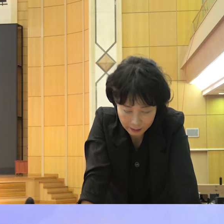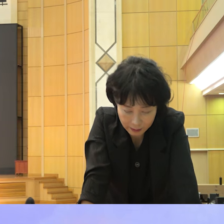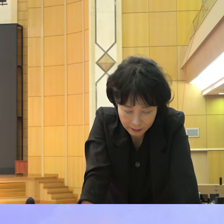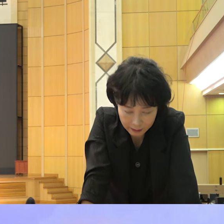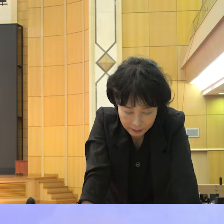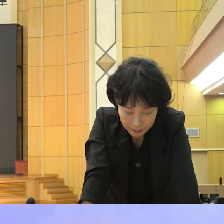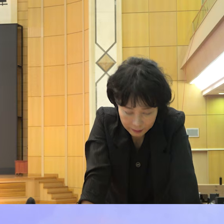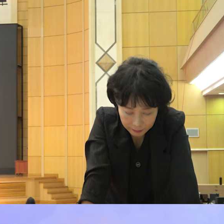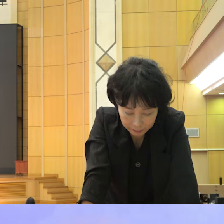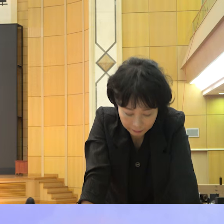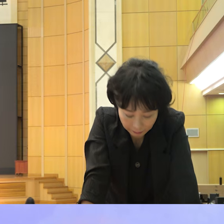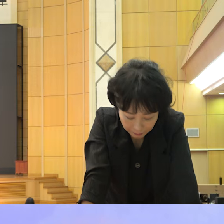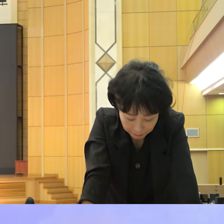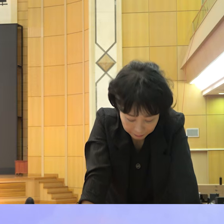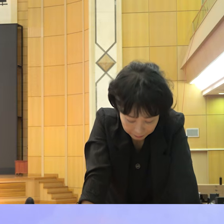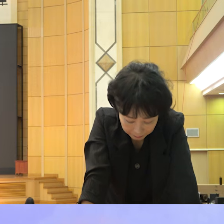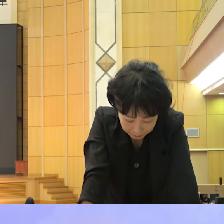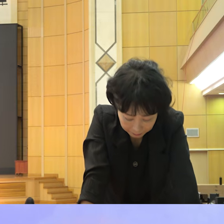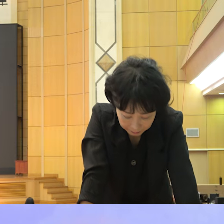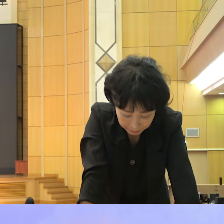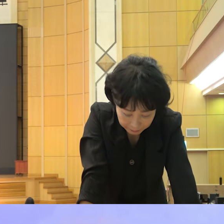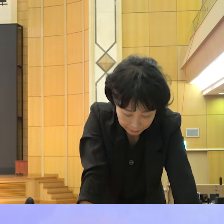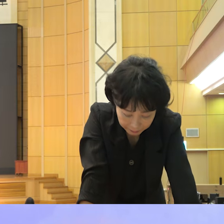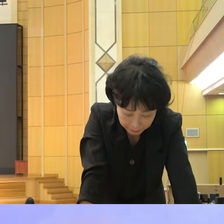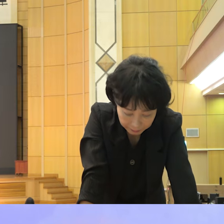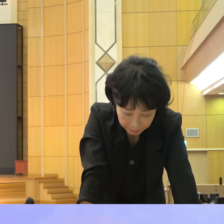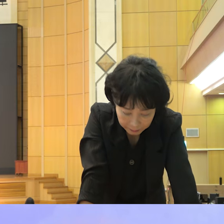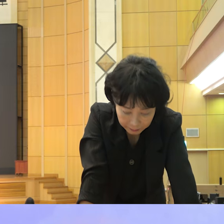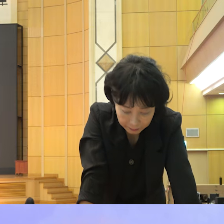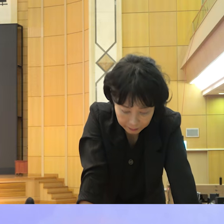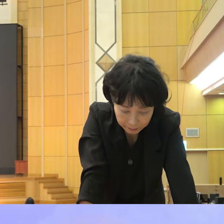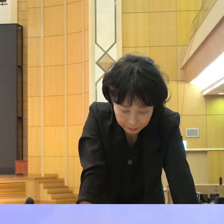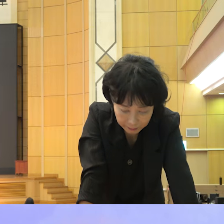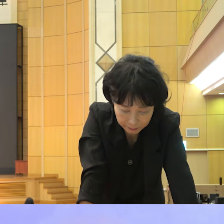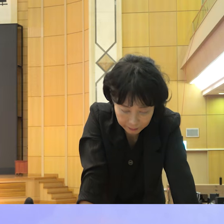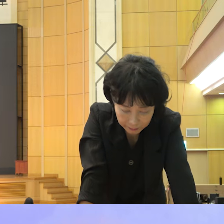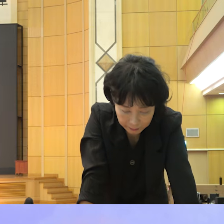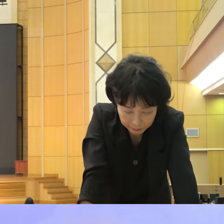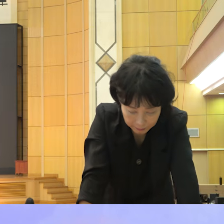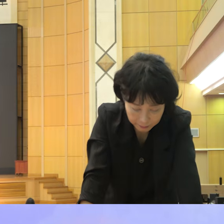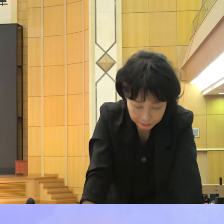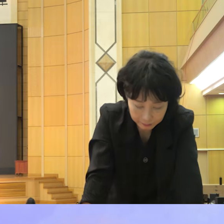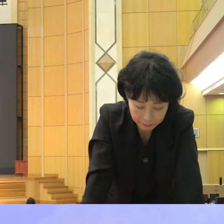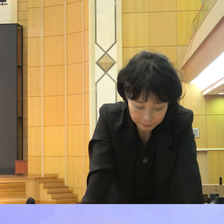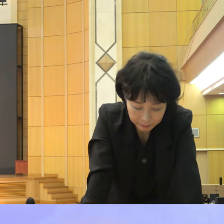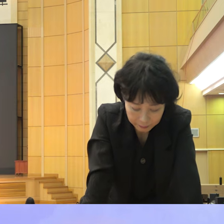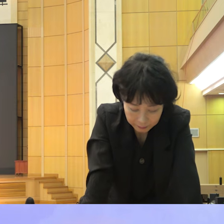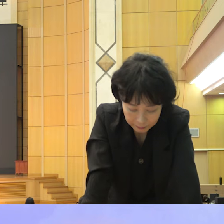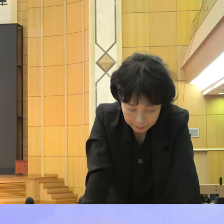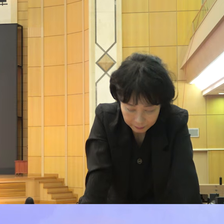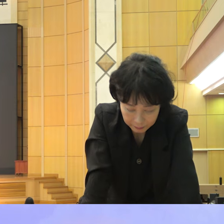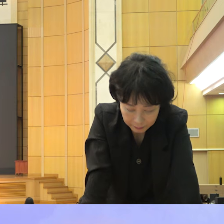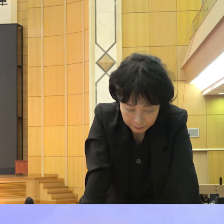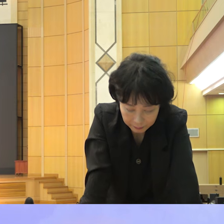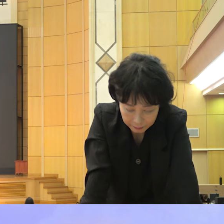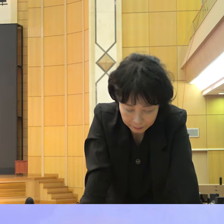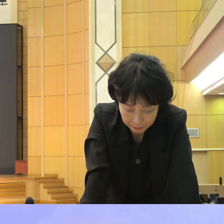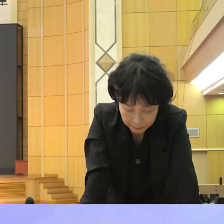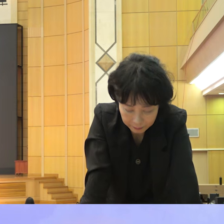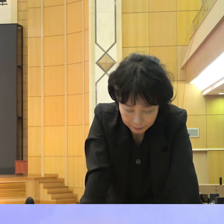주님을 제일로 사랑합니다. 마음을 다해서 뜻을 주님을 사랑하고 주님이 십자가에서 이루어놓으신 그 은혜 아래 있게 하여